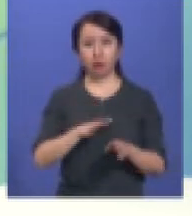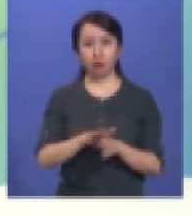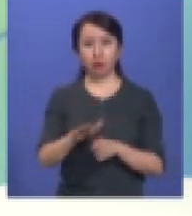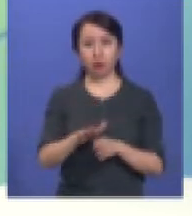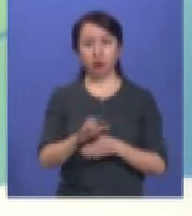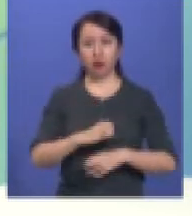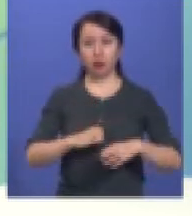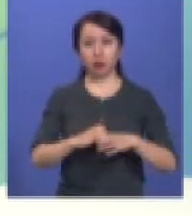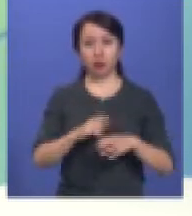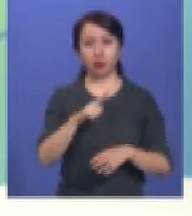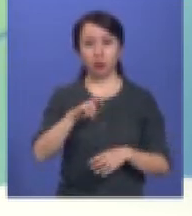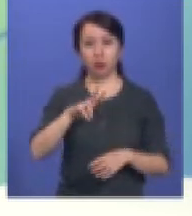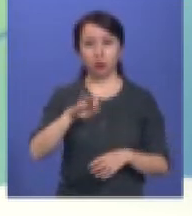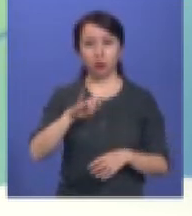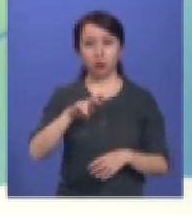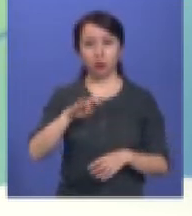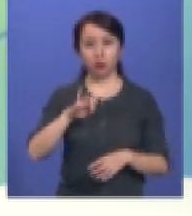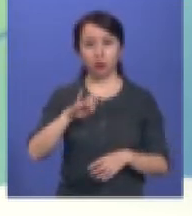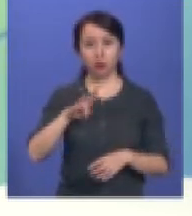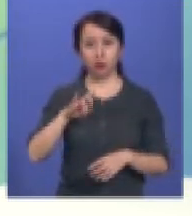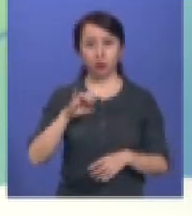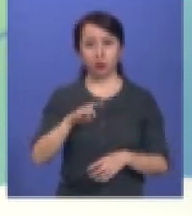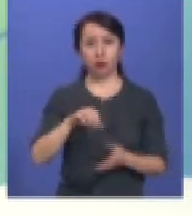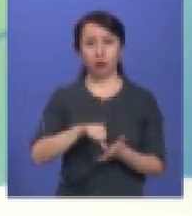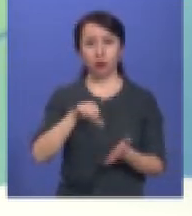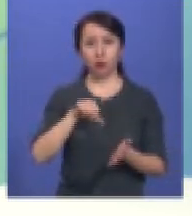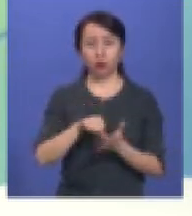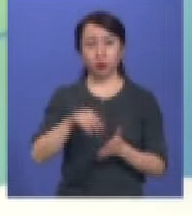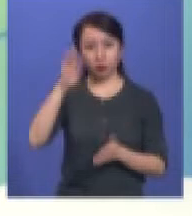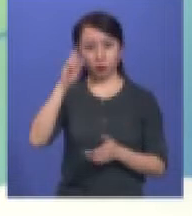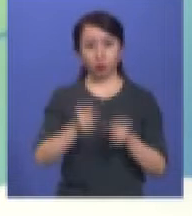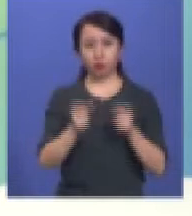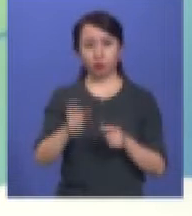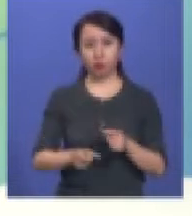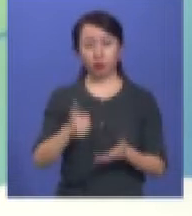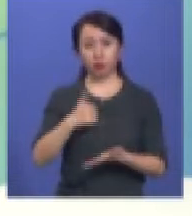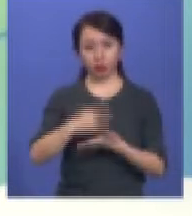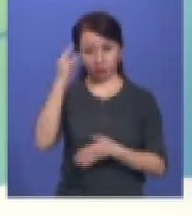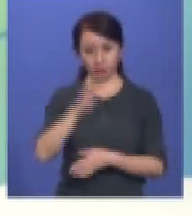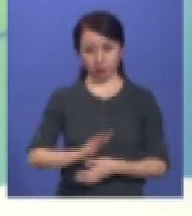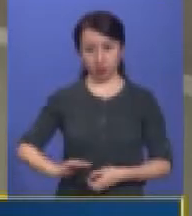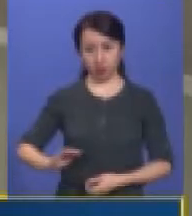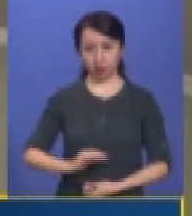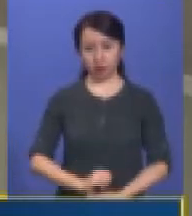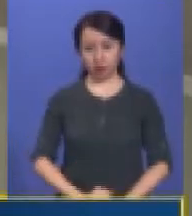некоммерческой организации «Зертео Ресерч Институт», представители Академии государственного управления при президенте.